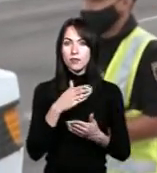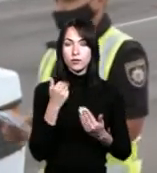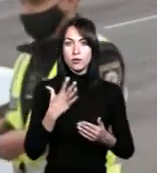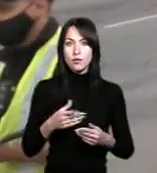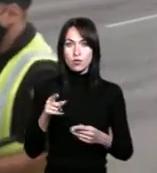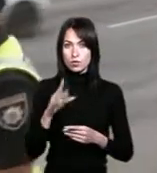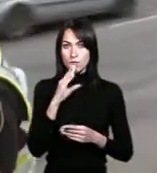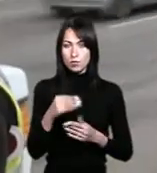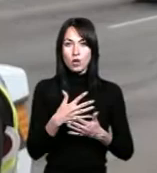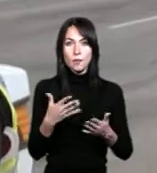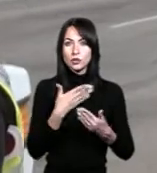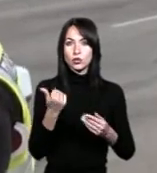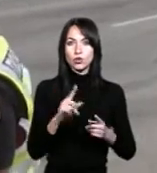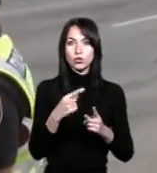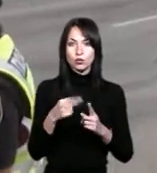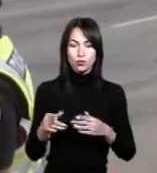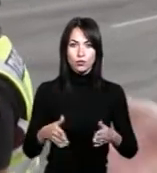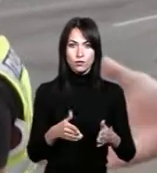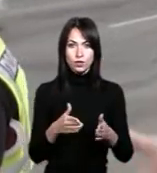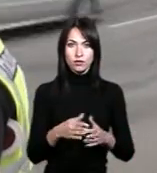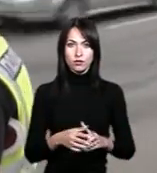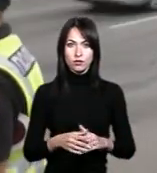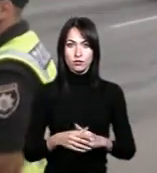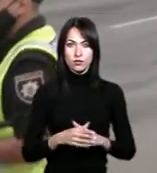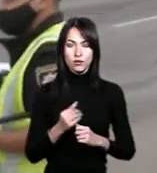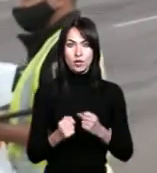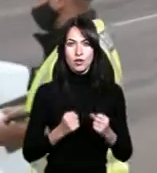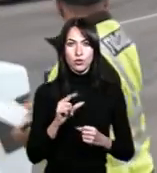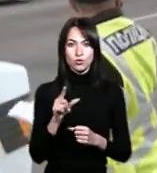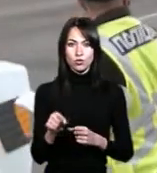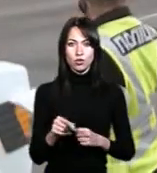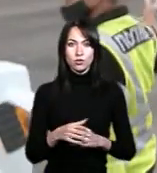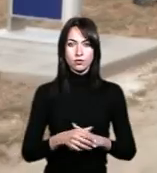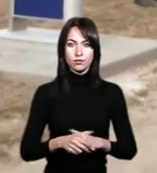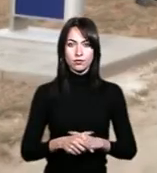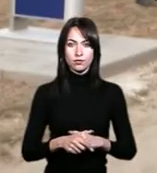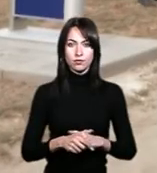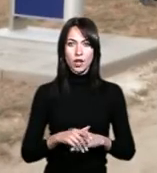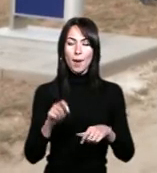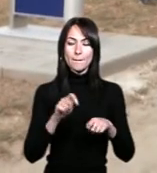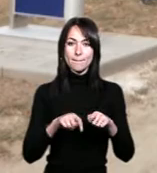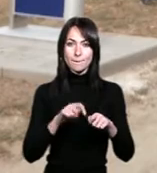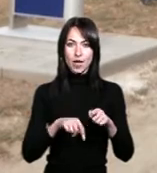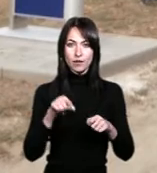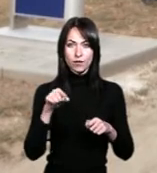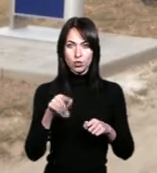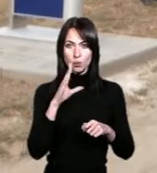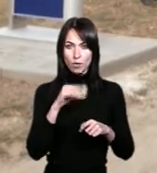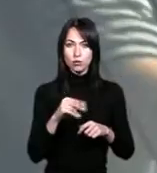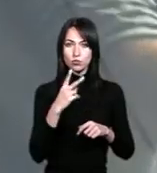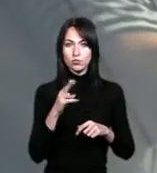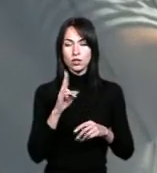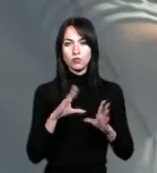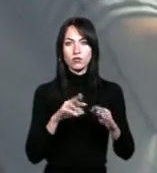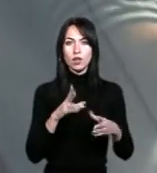маршрутка. Більше нічим діставатися. Якщо трамваї не ходять, то ця маршрутка, більше нічим добиратися. Перевірку цього маршруту розцінює як тиск з